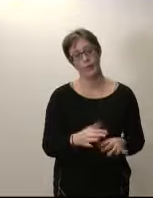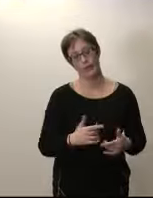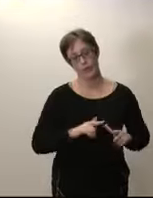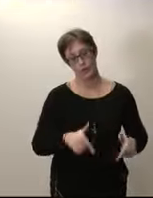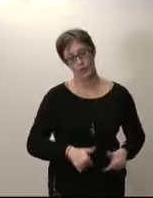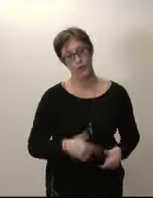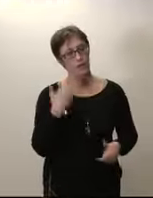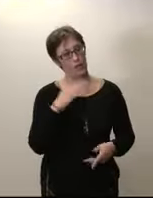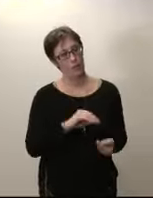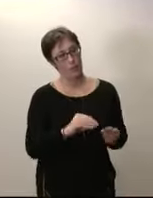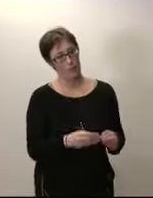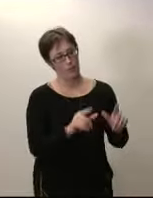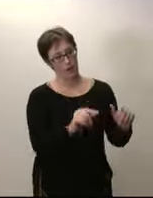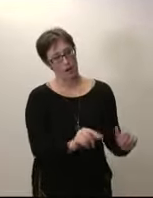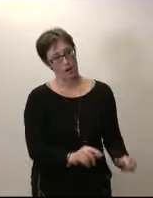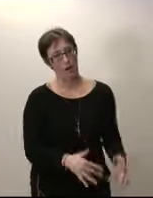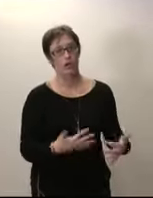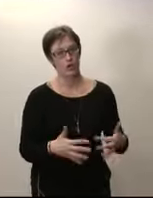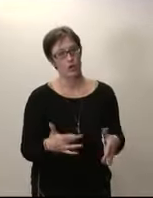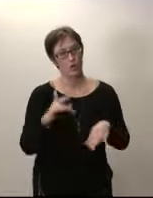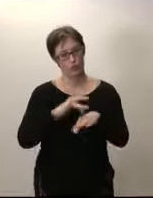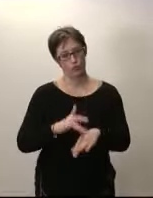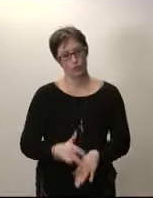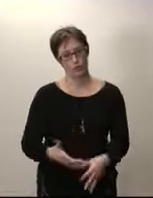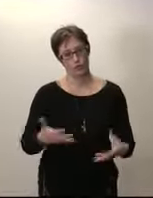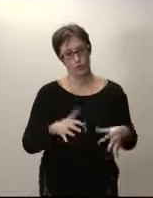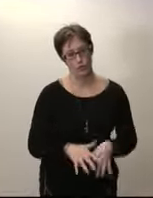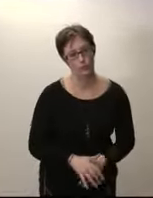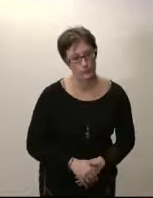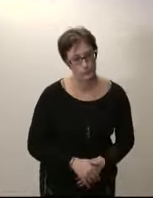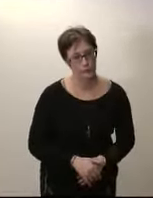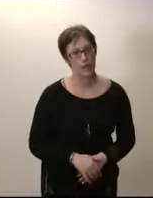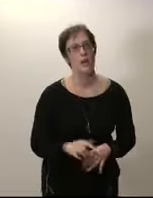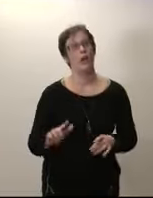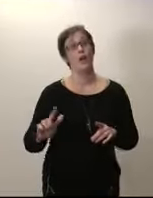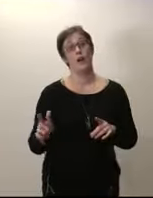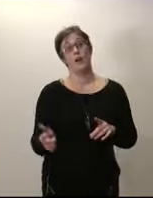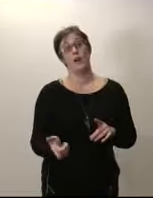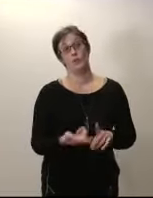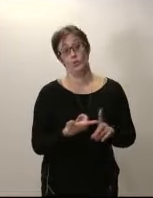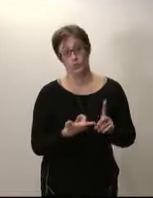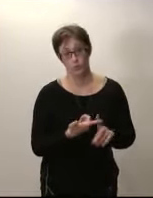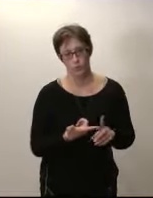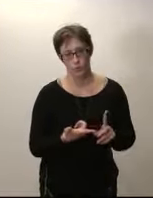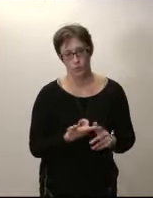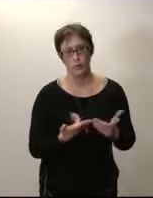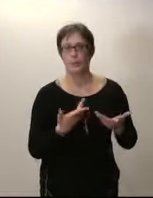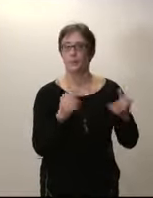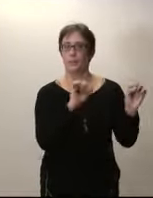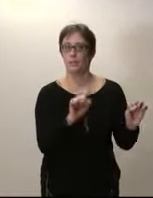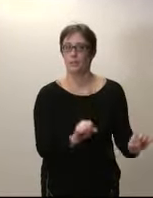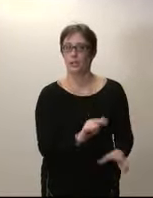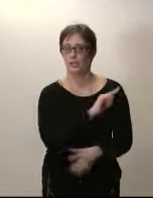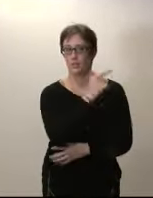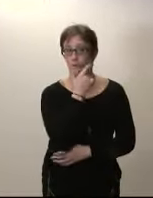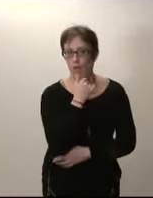La deuxième chose, vous savez bien que le ménage, c'est pas facile. C'est un métier qui, quand le personnel